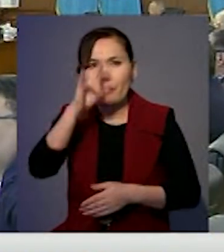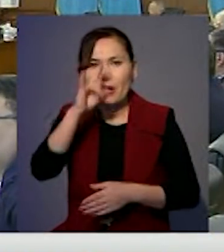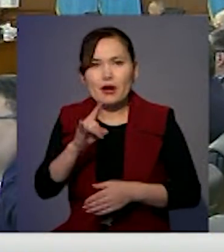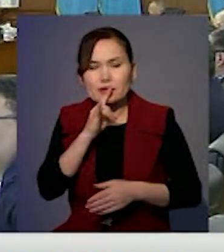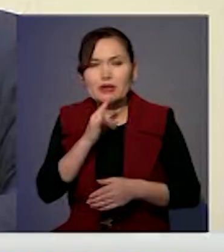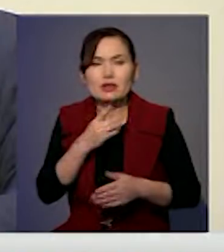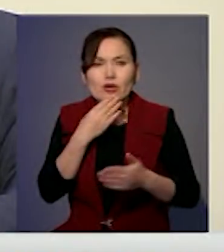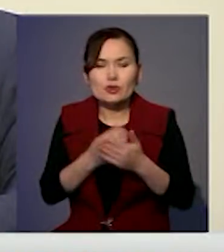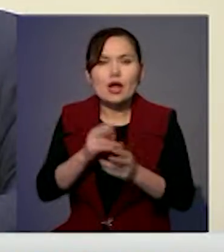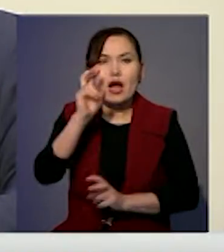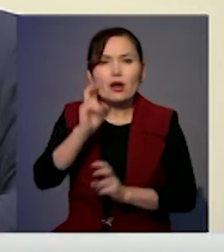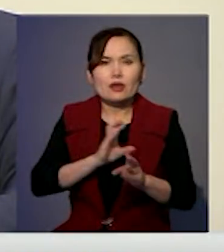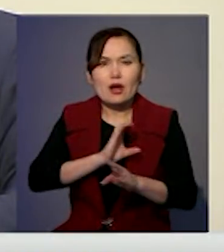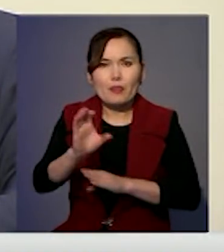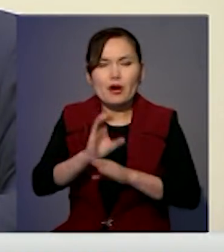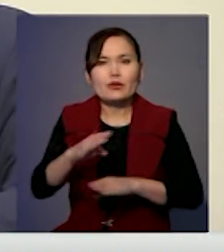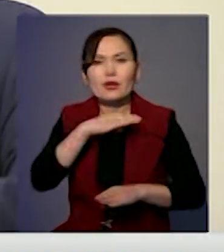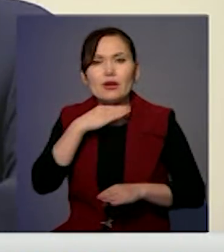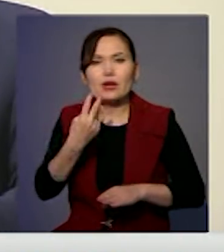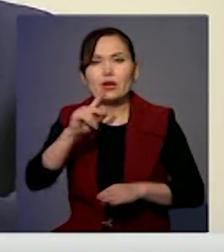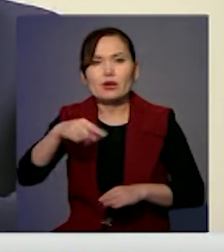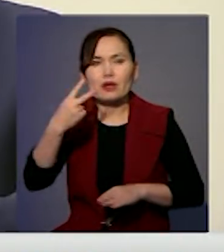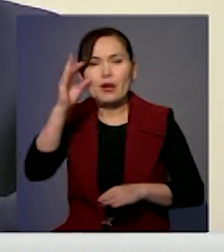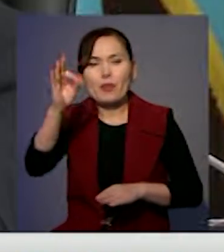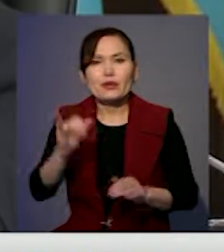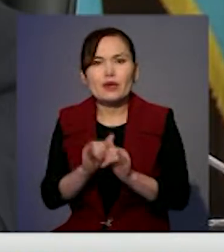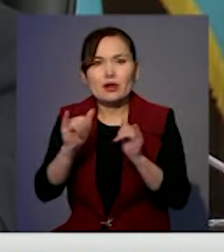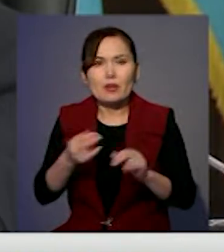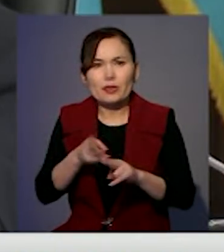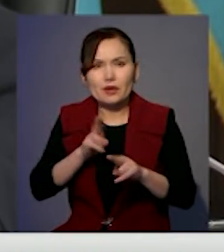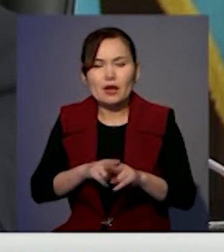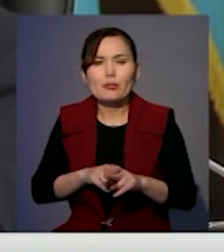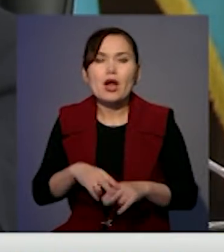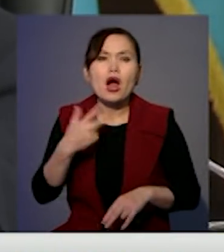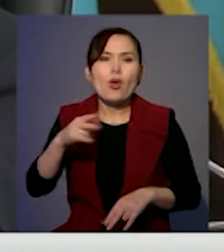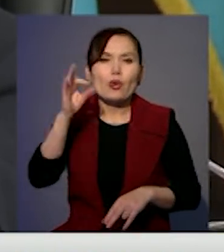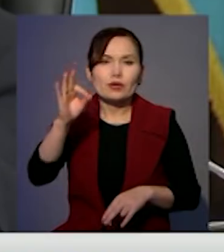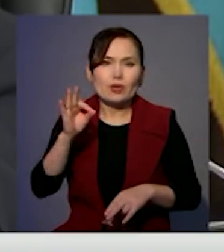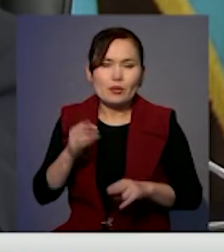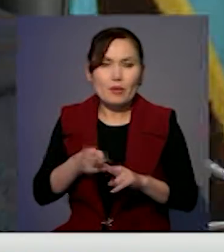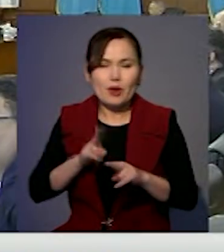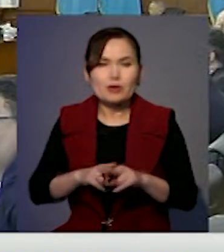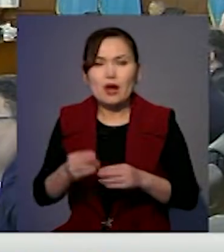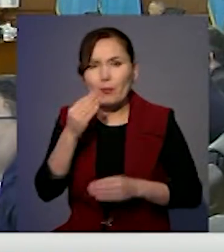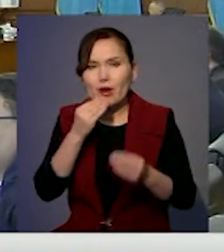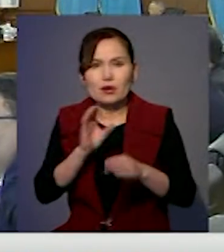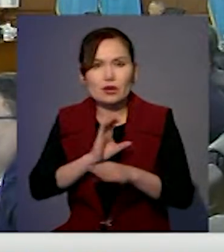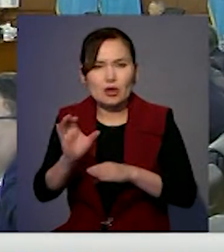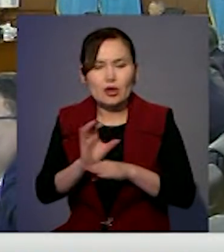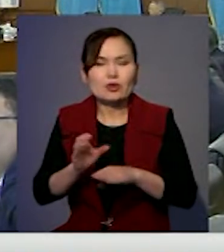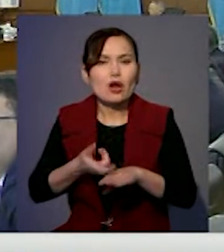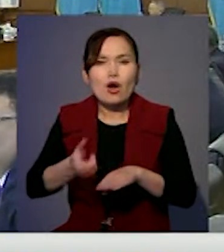ет экспорты 2,2 есеге артқан. Бірақ ондағы қайта өңделген өнімнің көлемі 30%-дан төмен. Осылай деген